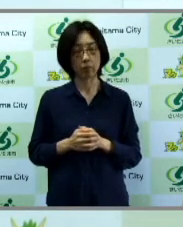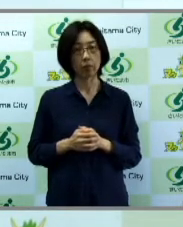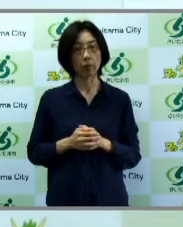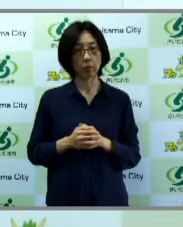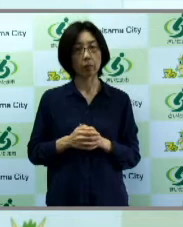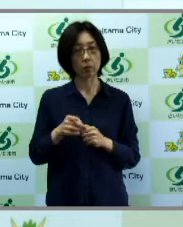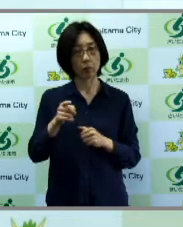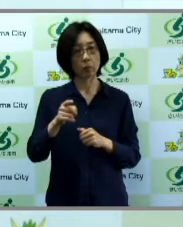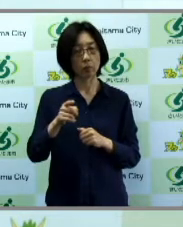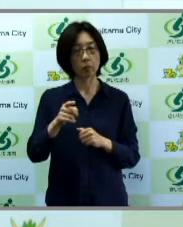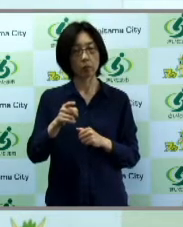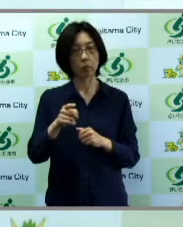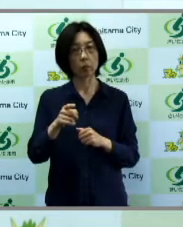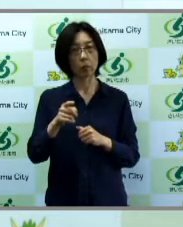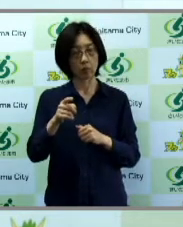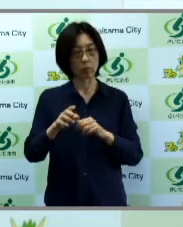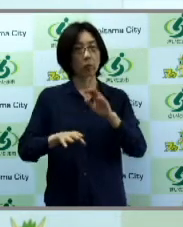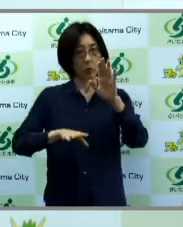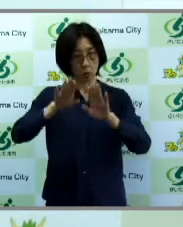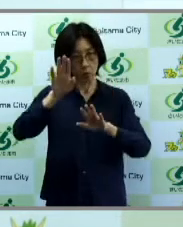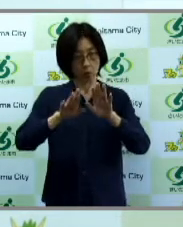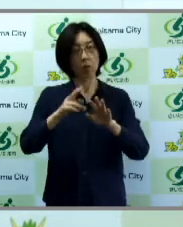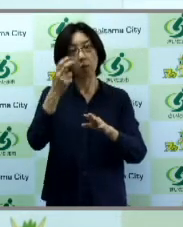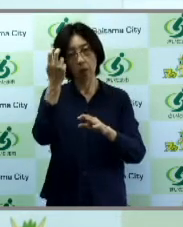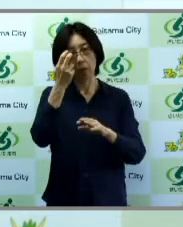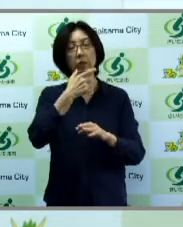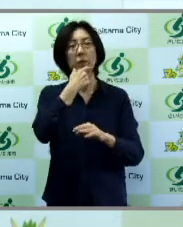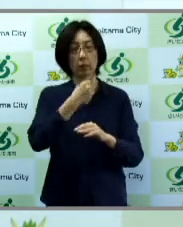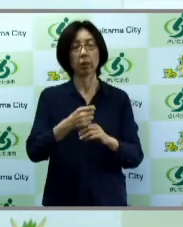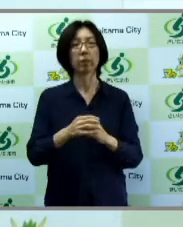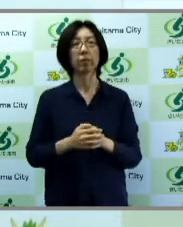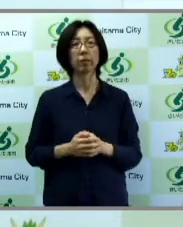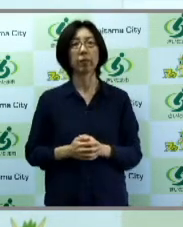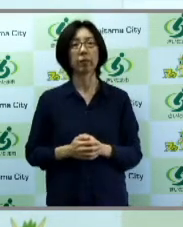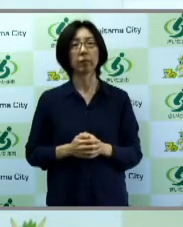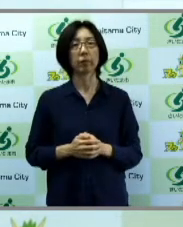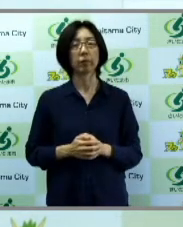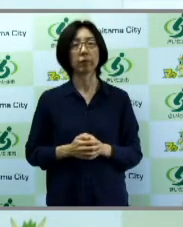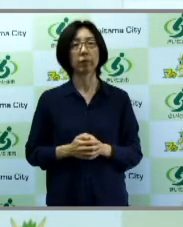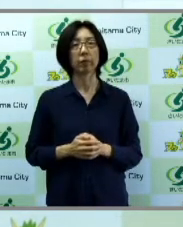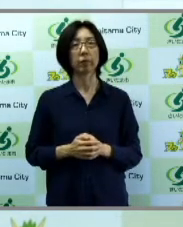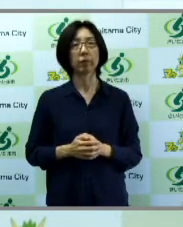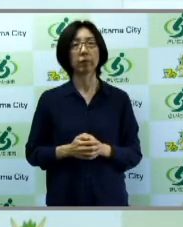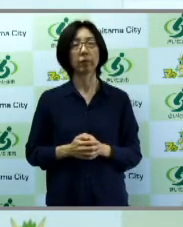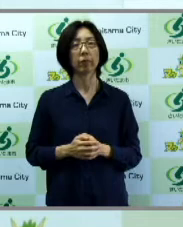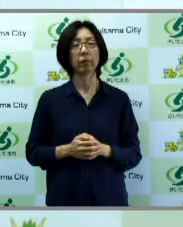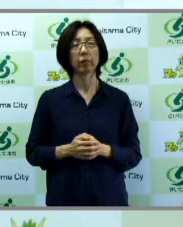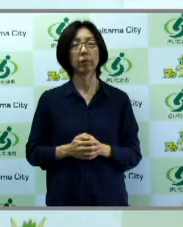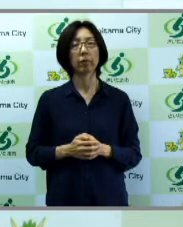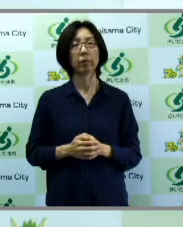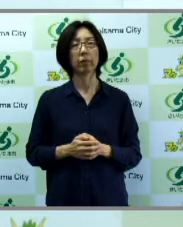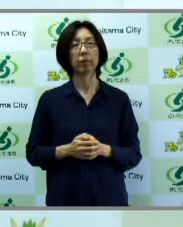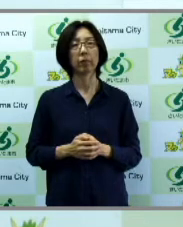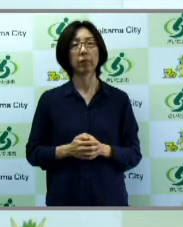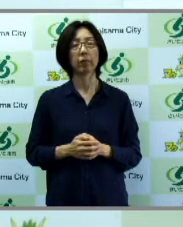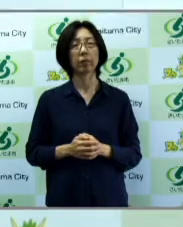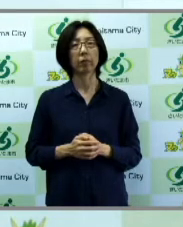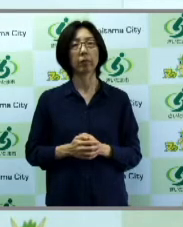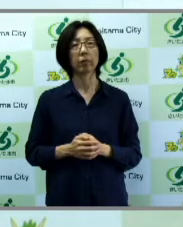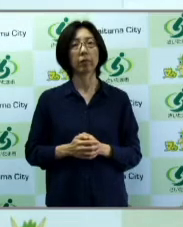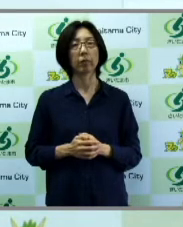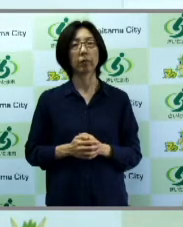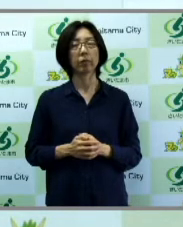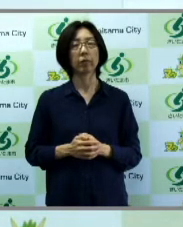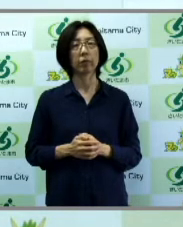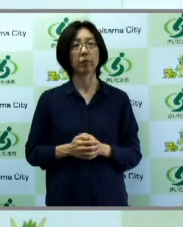業と2本立てで今やらせていただいておりますので、その中でこの2つの状況をやはり十分把握を